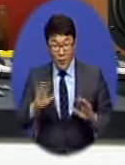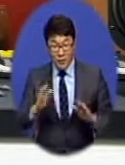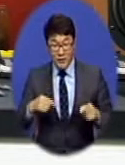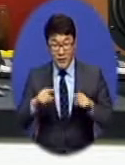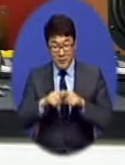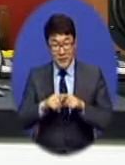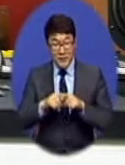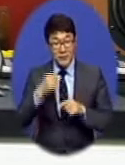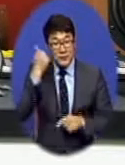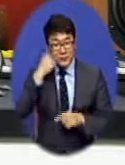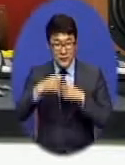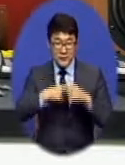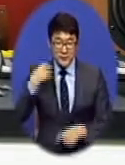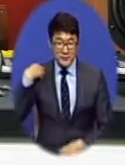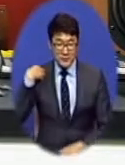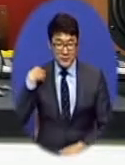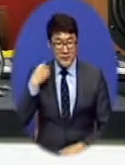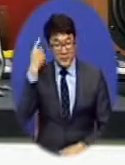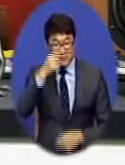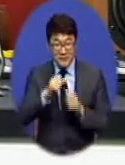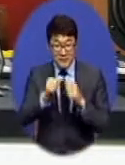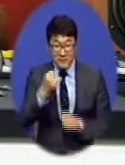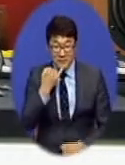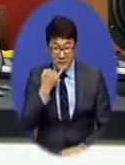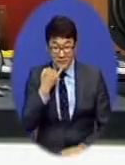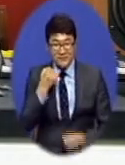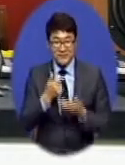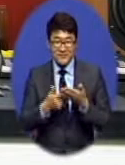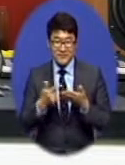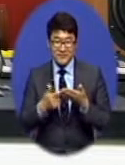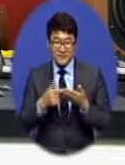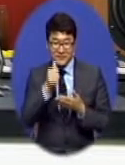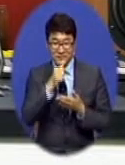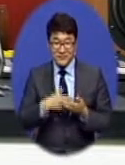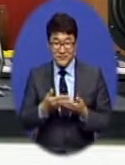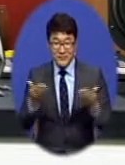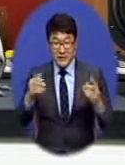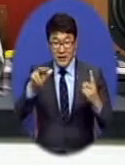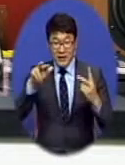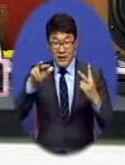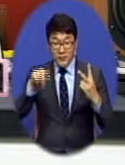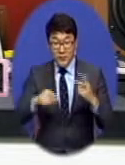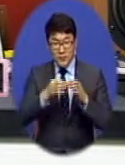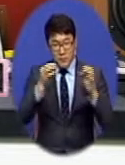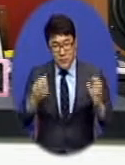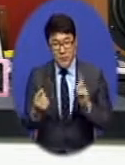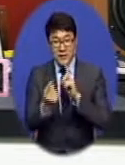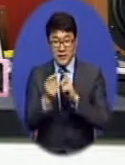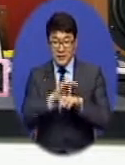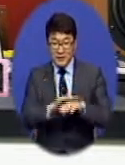함께 수화를 해주실 역시나 잘생긴 김수연 수화 선생님 모시겠습니다. 어떻게 2주 만에 뵙는데요.